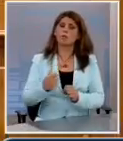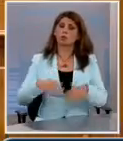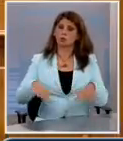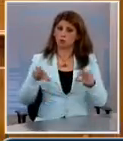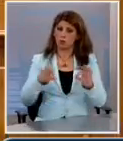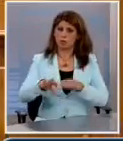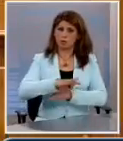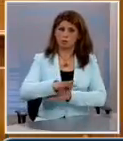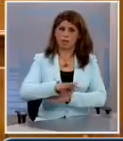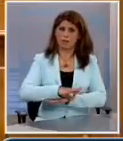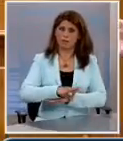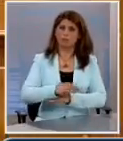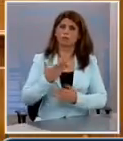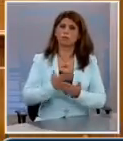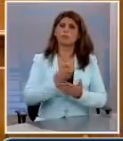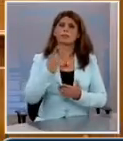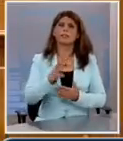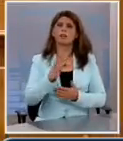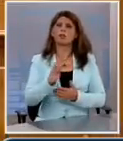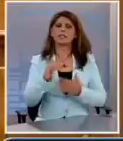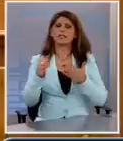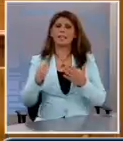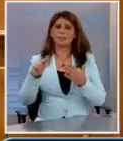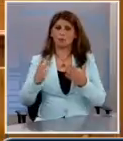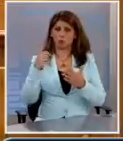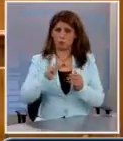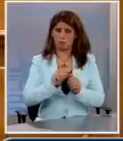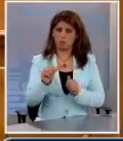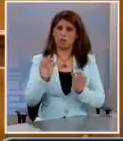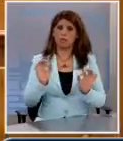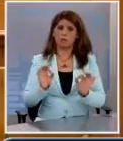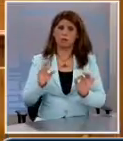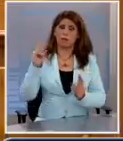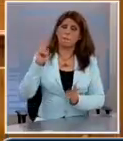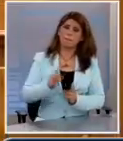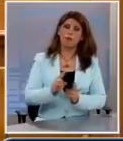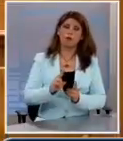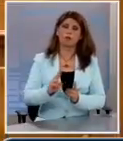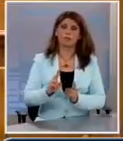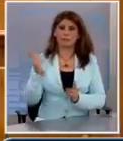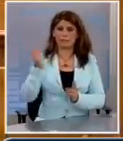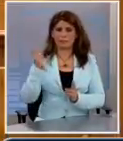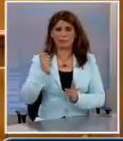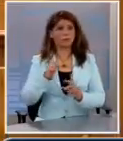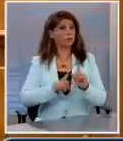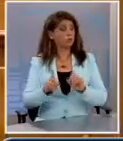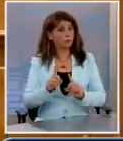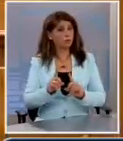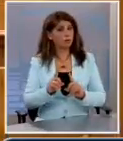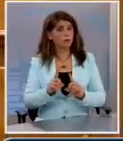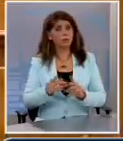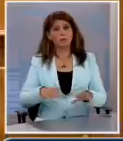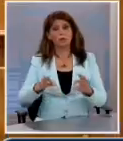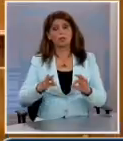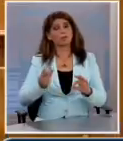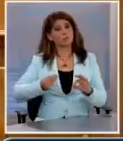σας σχέδιο, αρχική σας πρόταση, πάμε στα 346 ευρώ το μήνα και φυσικά μειώνει και υφιστάμενες συντάξεις για ποιους, πρωτίστως για τους